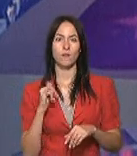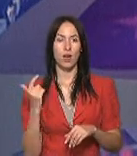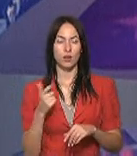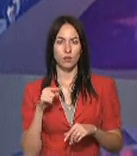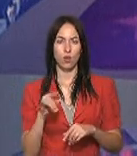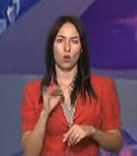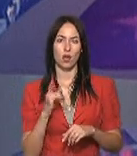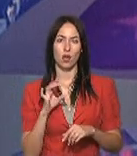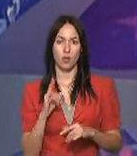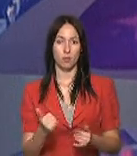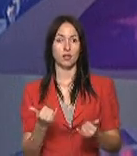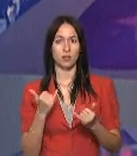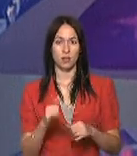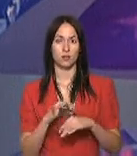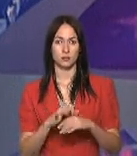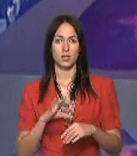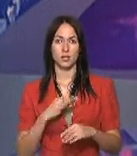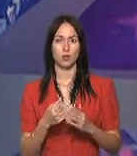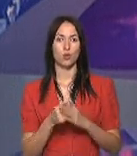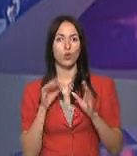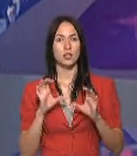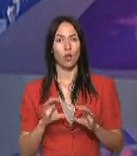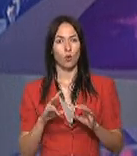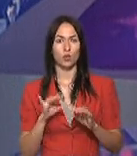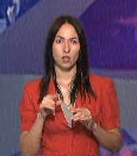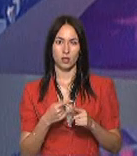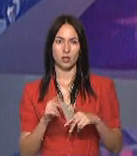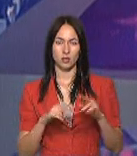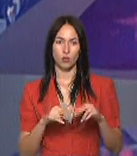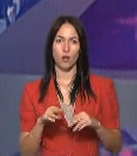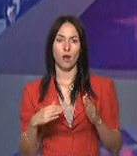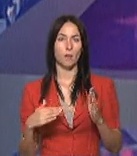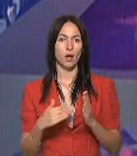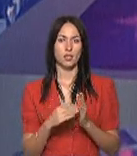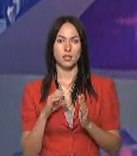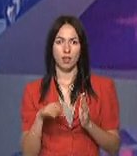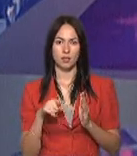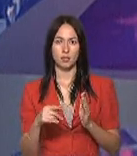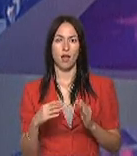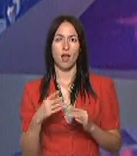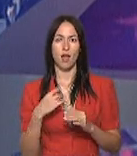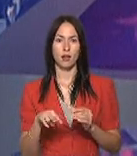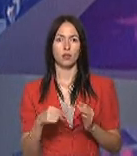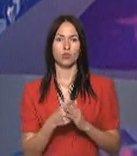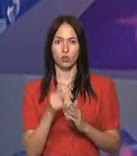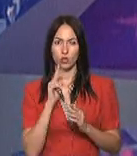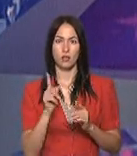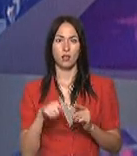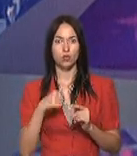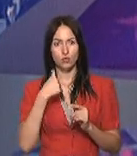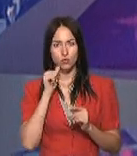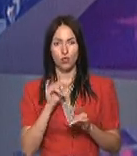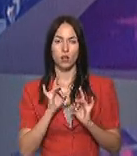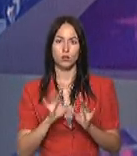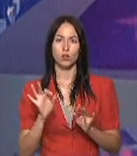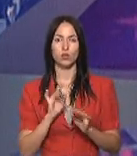Грабар. Зараз тривають слідчі дії щодо законності забудови. Максимальна санкція статті – арешт до 3 місяців. Також вчора надійшла інформація